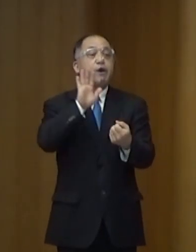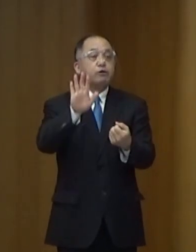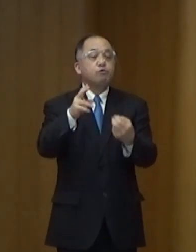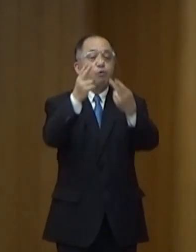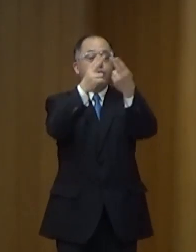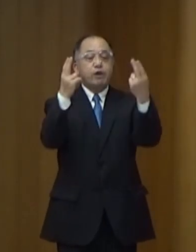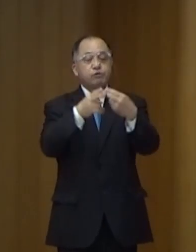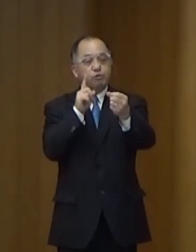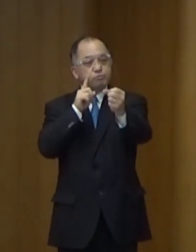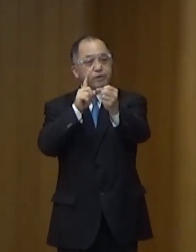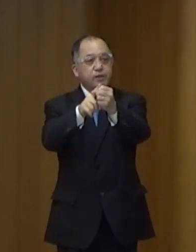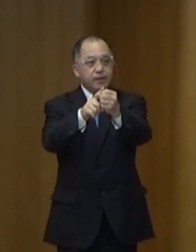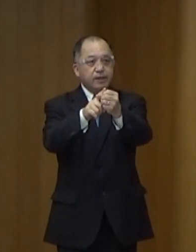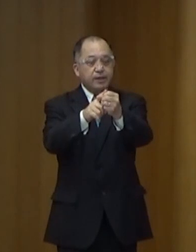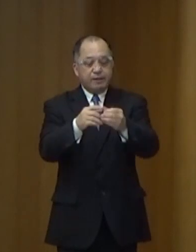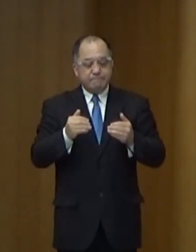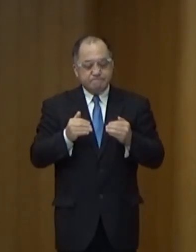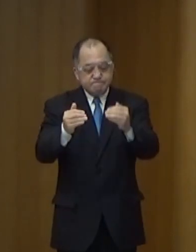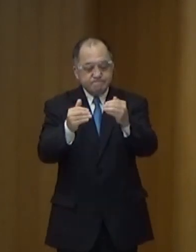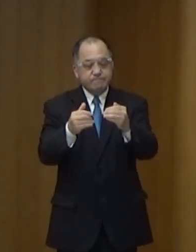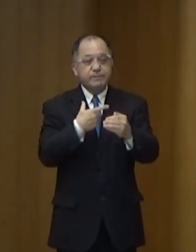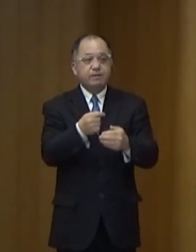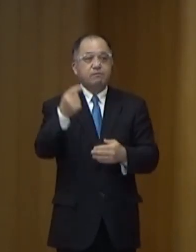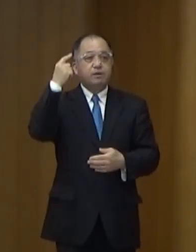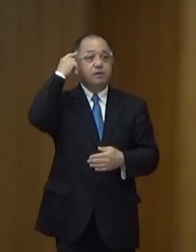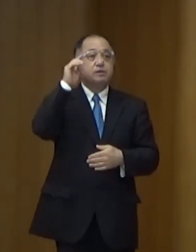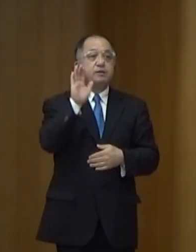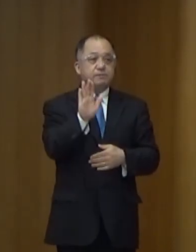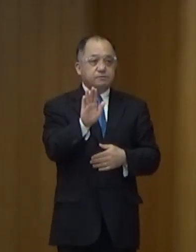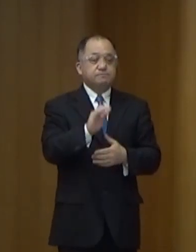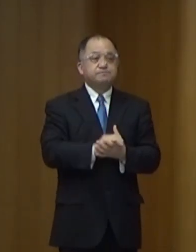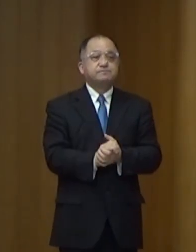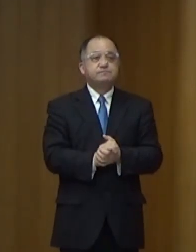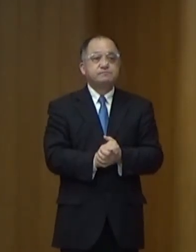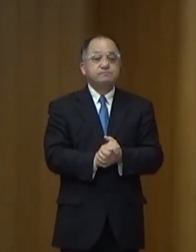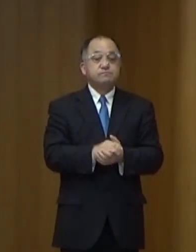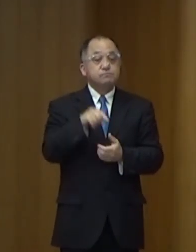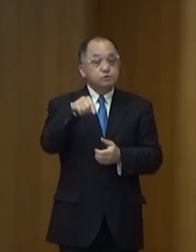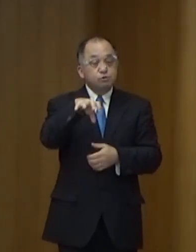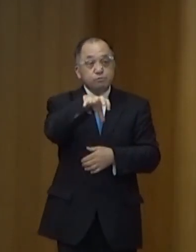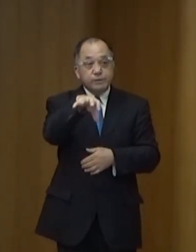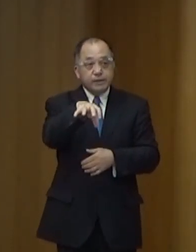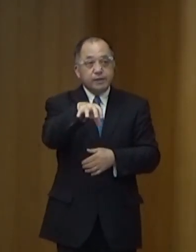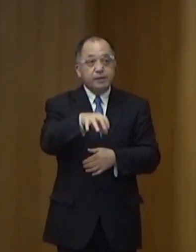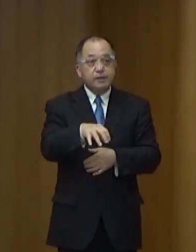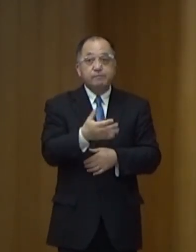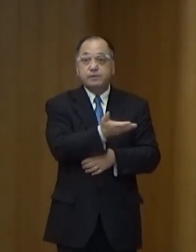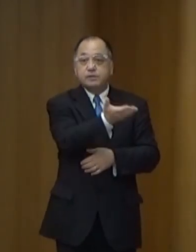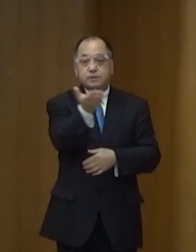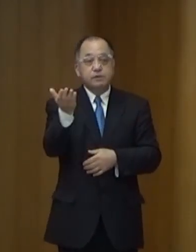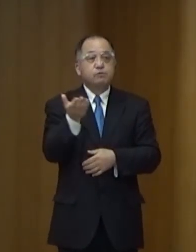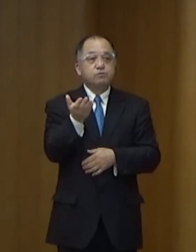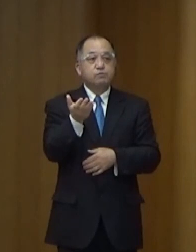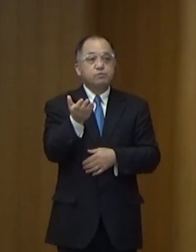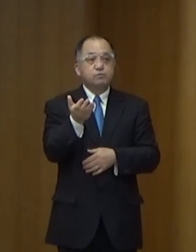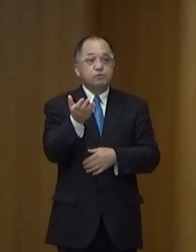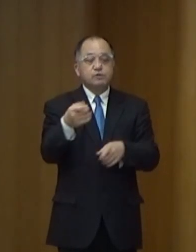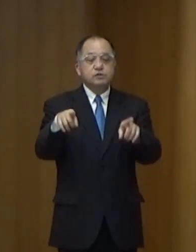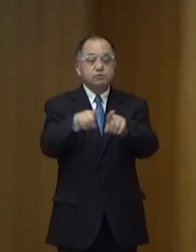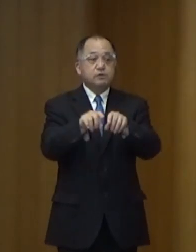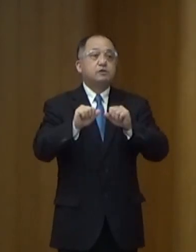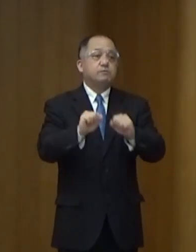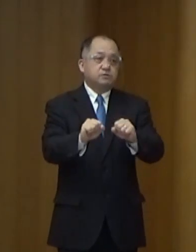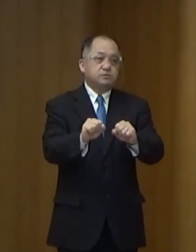取り組みを加速してまいりたいと考えております。この記者会見、記者クラブの皆様との共催でござい